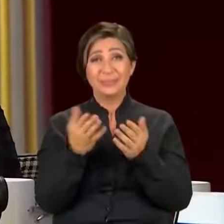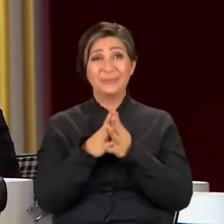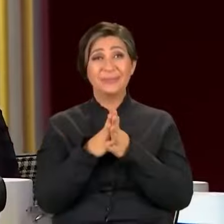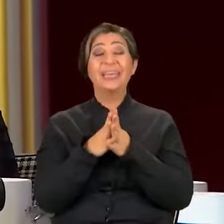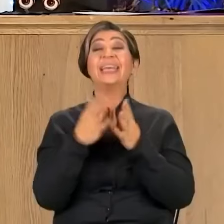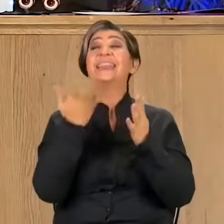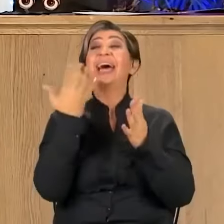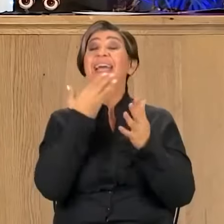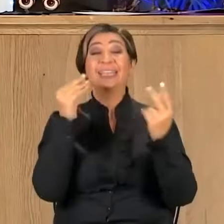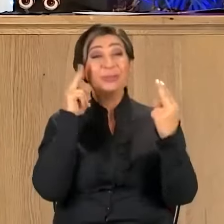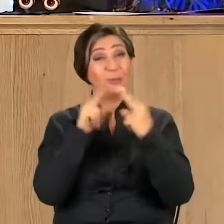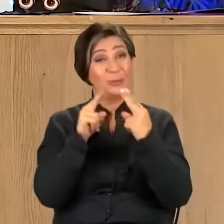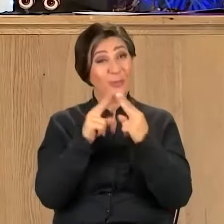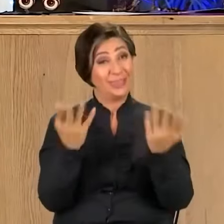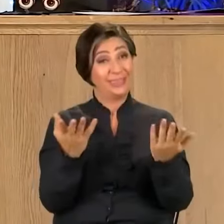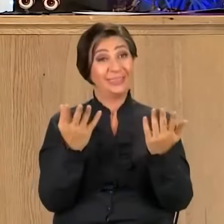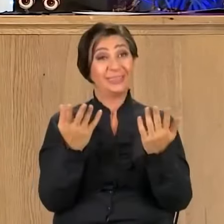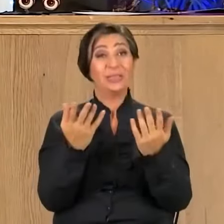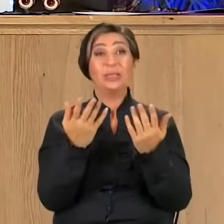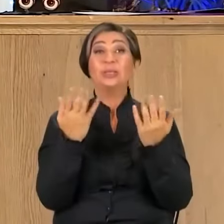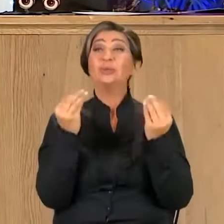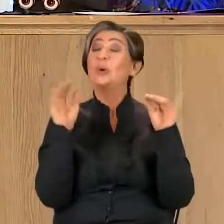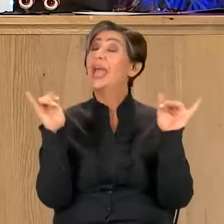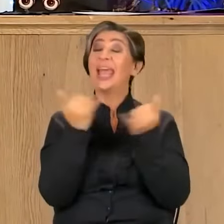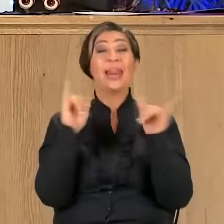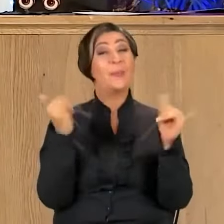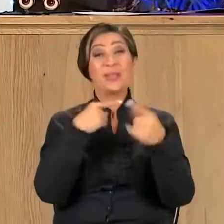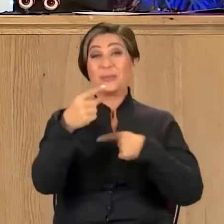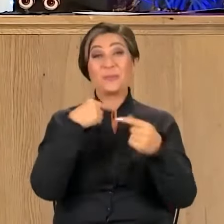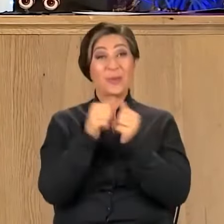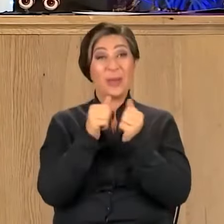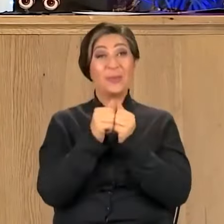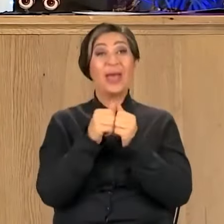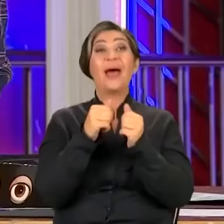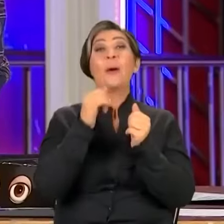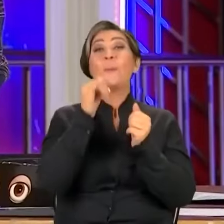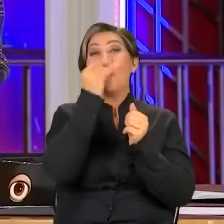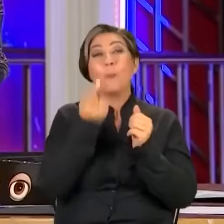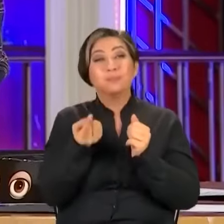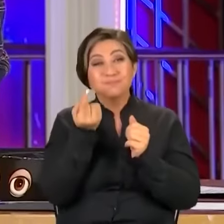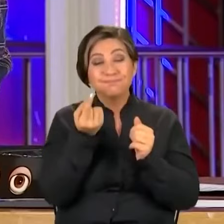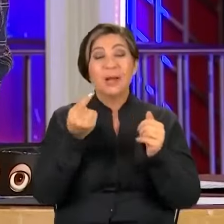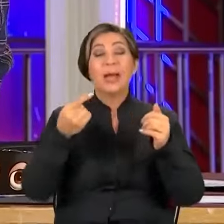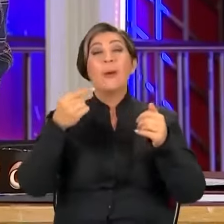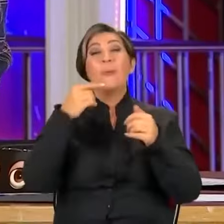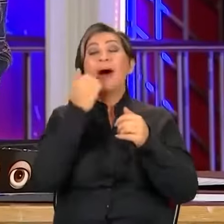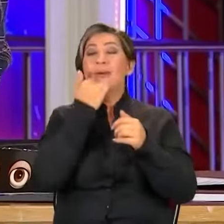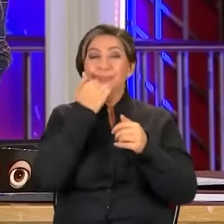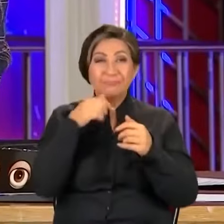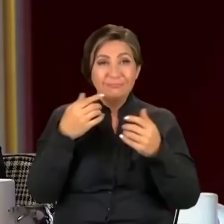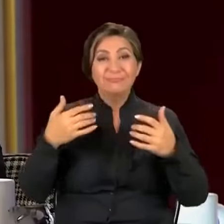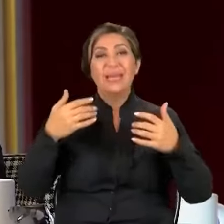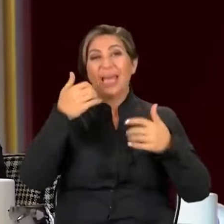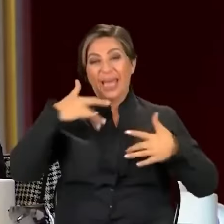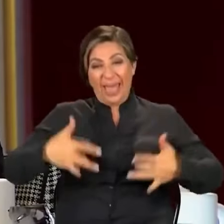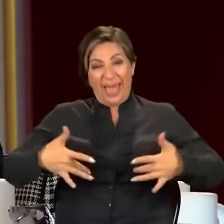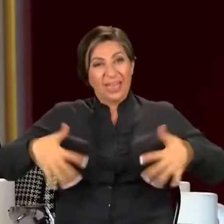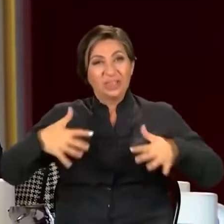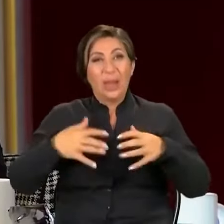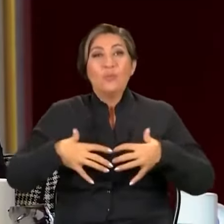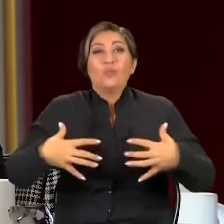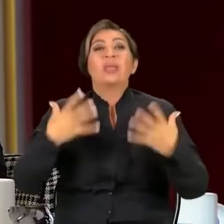genç görüşebilirdik, evet. Ve çok çok eğlenebilirdik. Yani hemoroid, prostat, karaciğer büyümesi olmadan çok